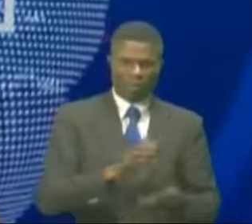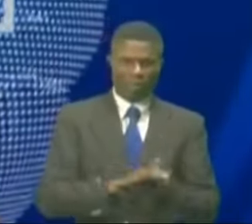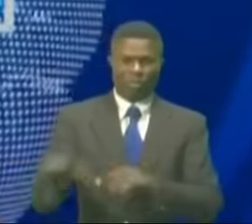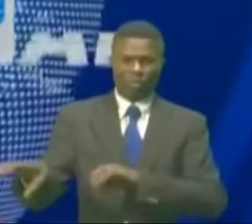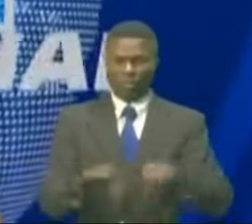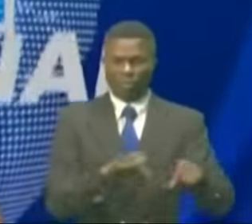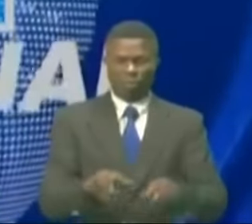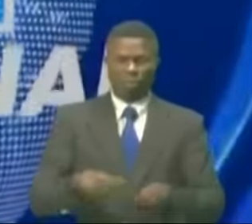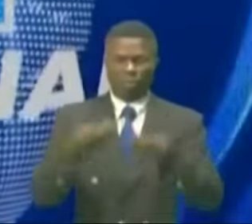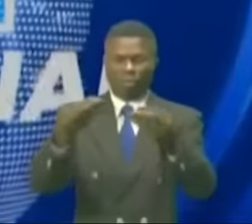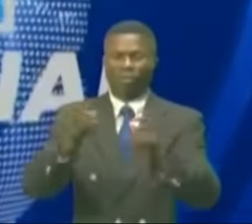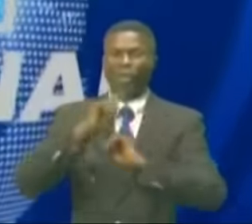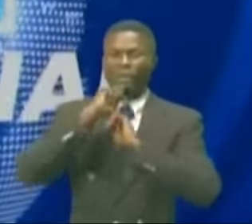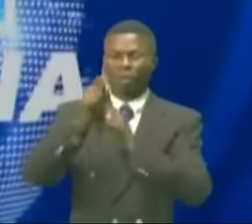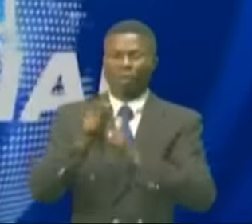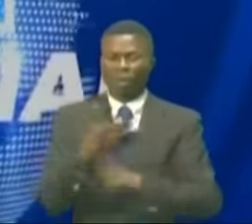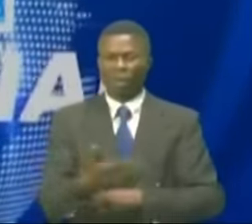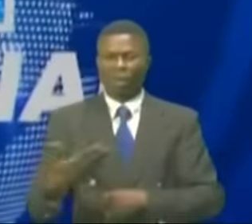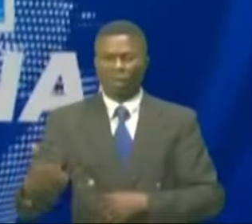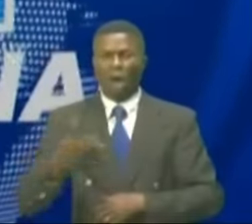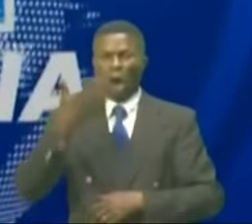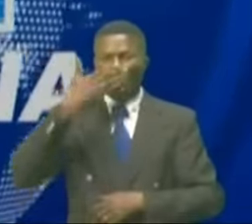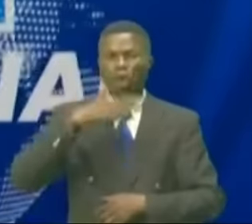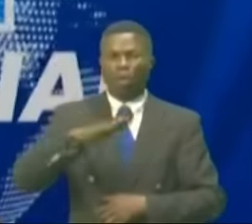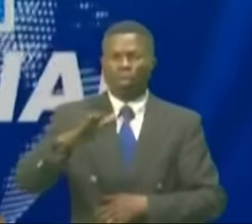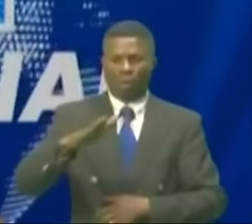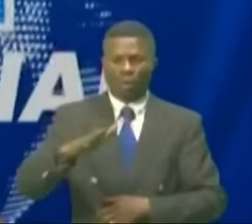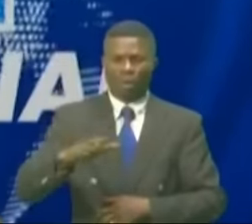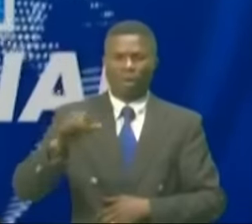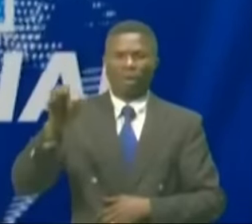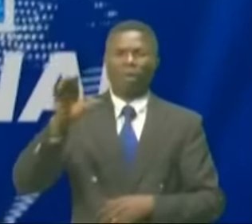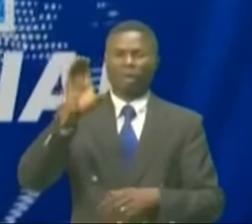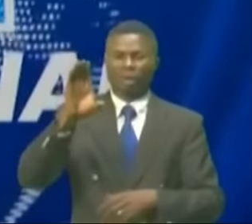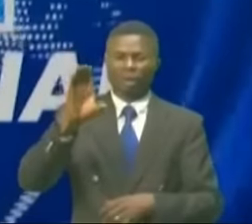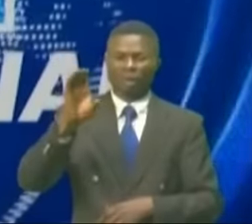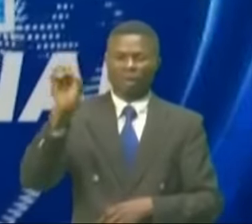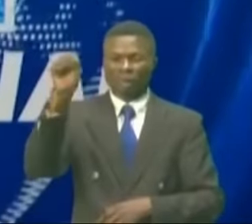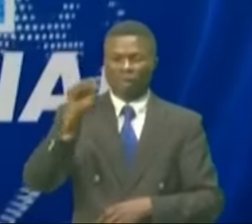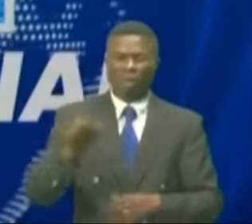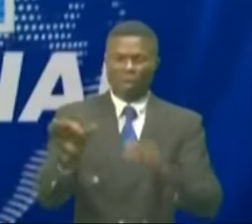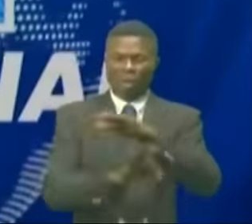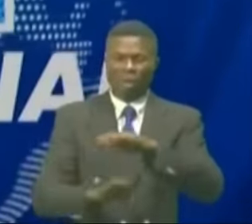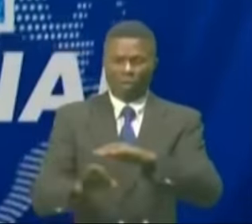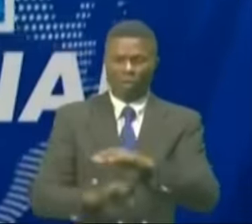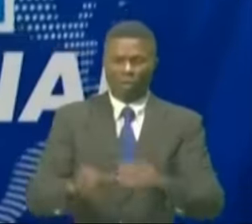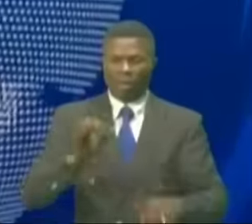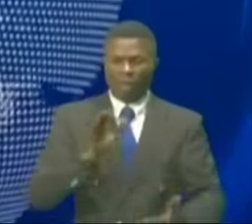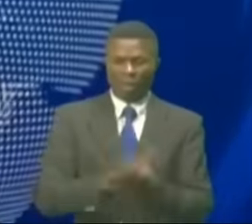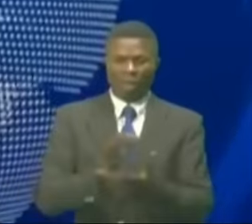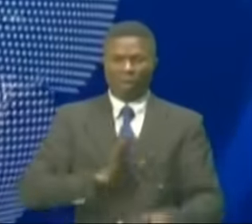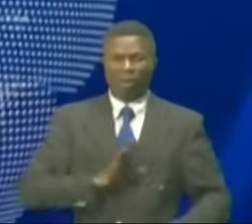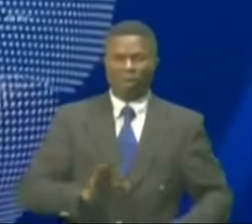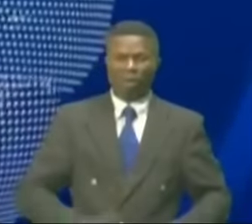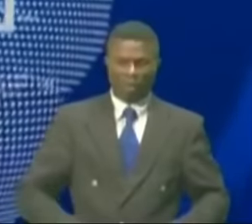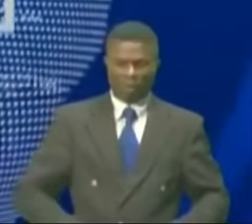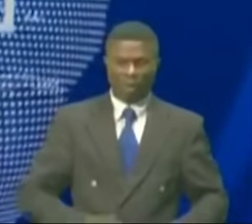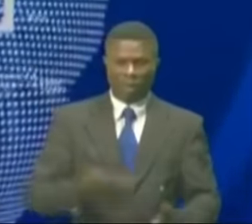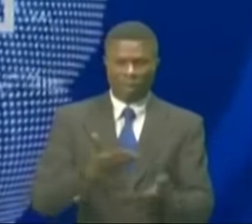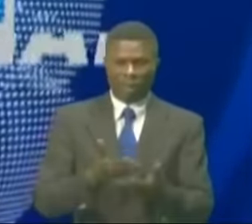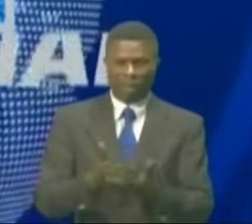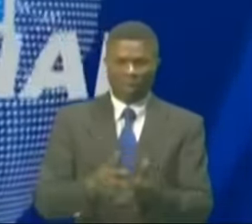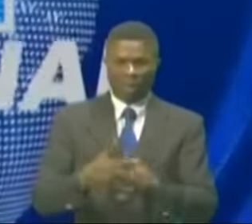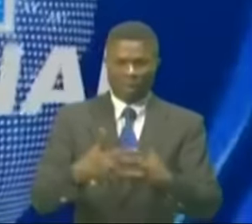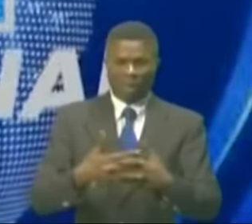Cérémonie de remise de dons d'équipements médicaux par CEMIC à la Fondation Denis Nyakeru Tshisekedi. Il s'agit d'un